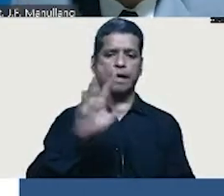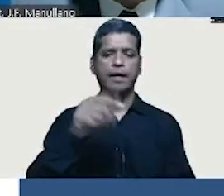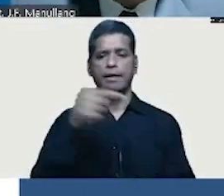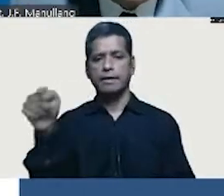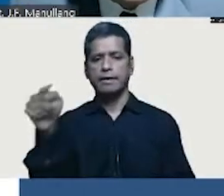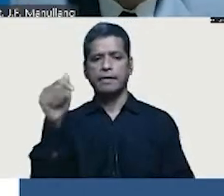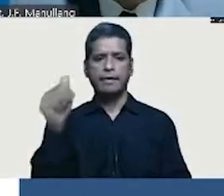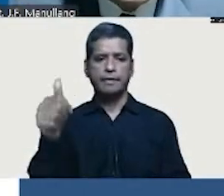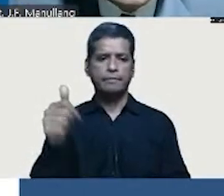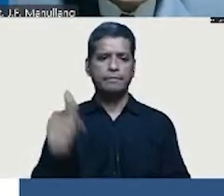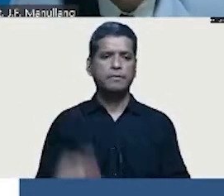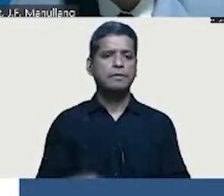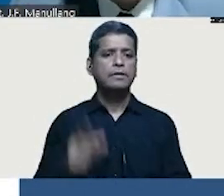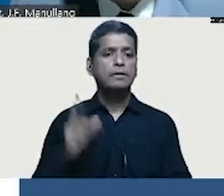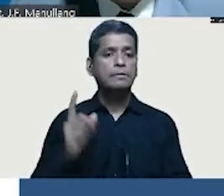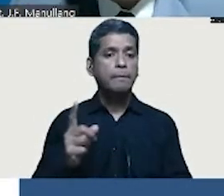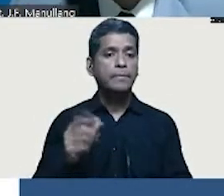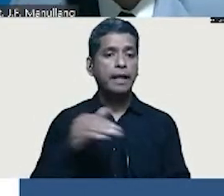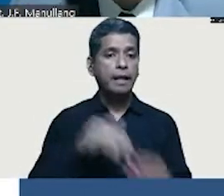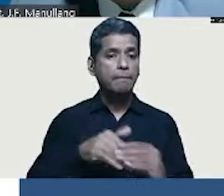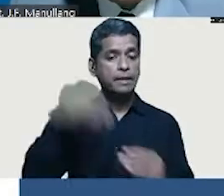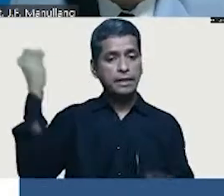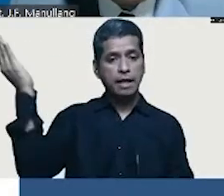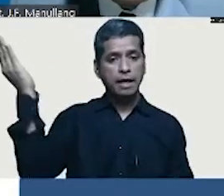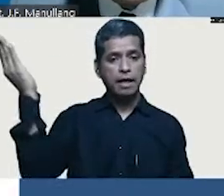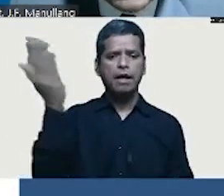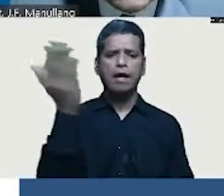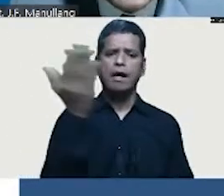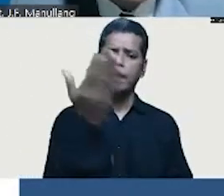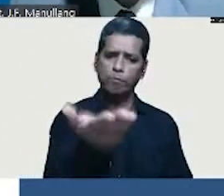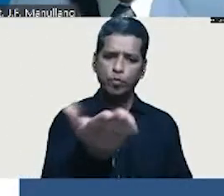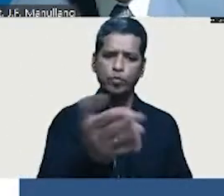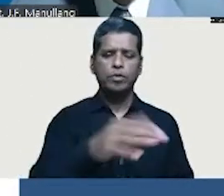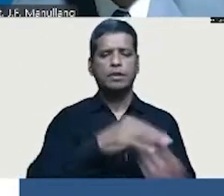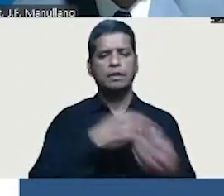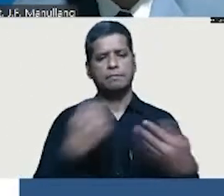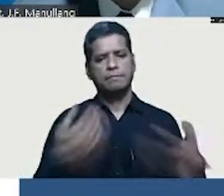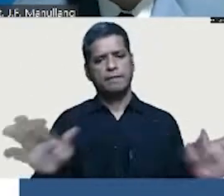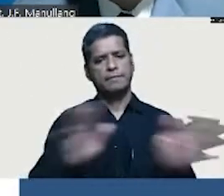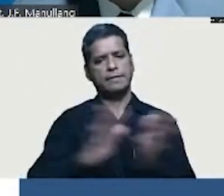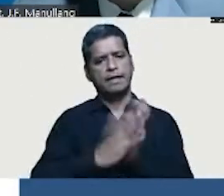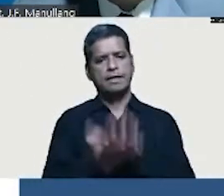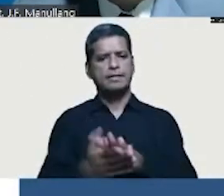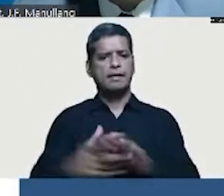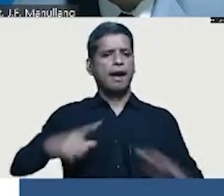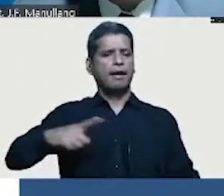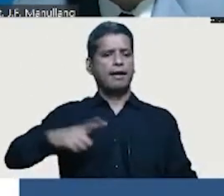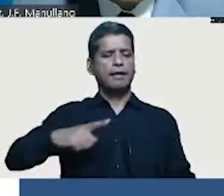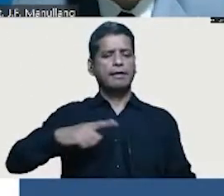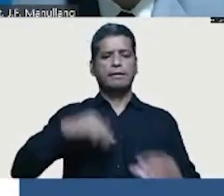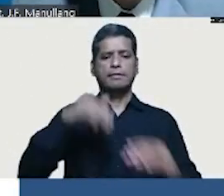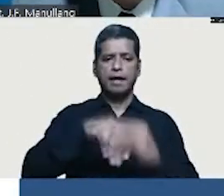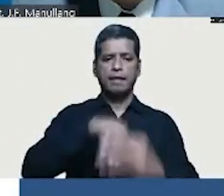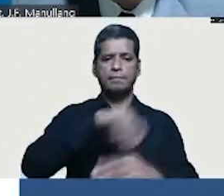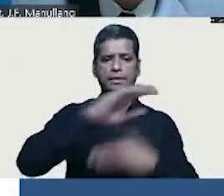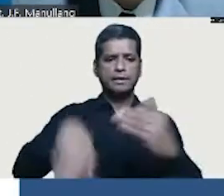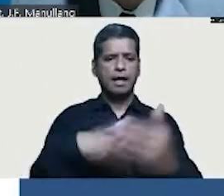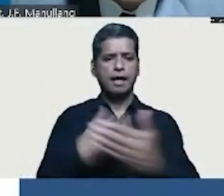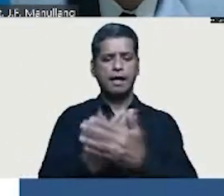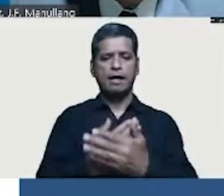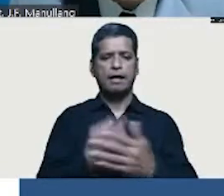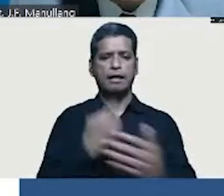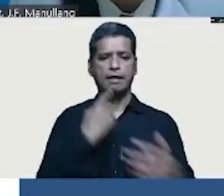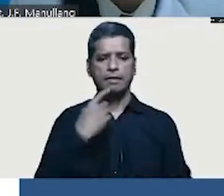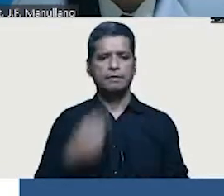Sebab di dalam dia kamu telah menjadi kaya dalam segala hal dalam segala